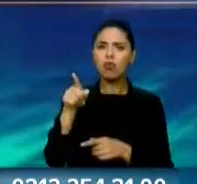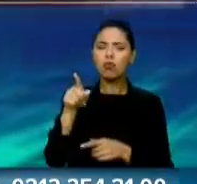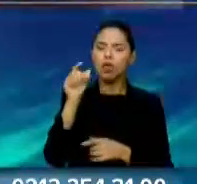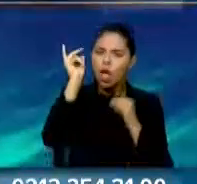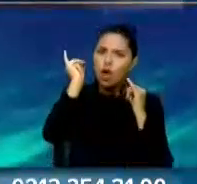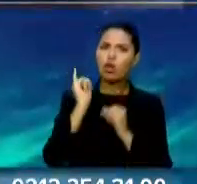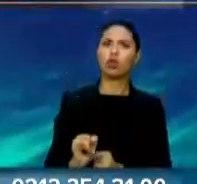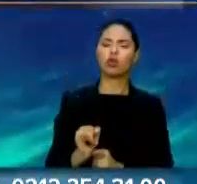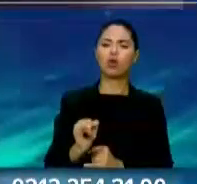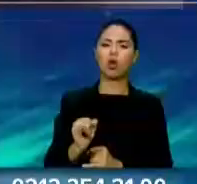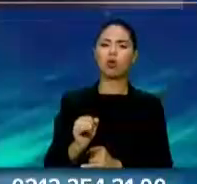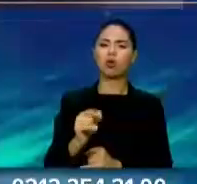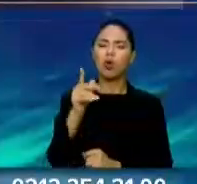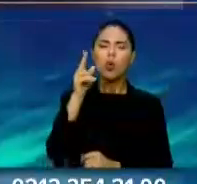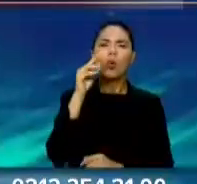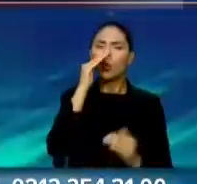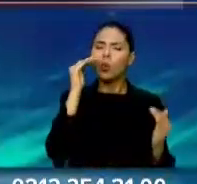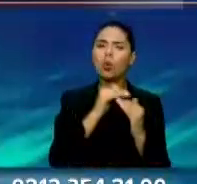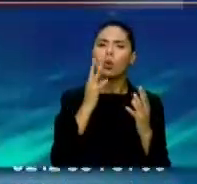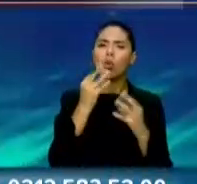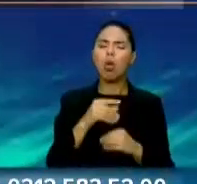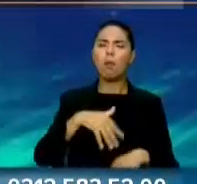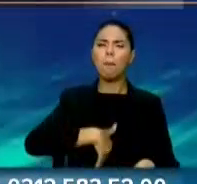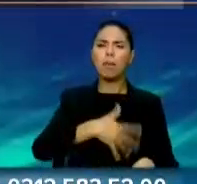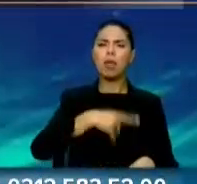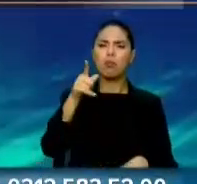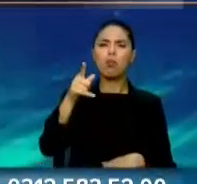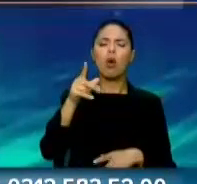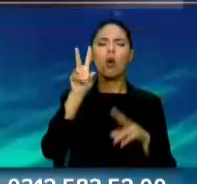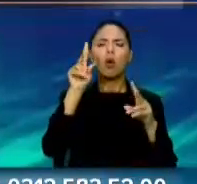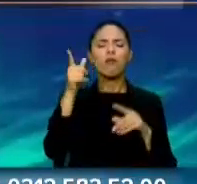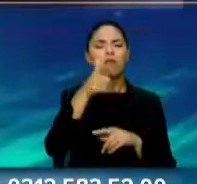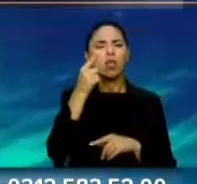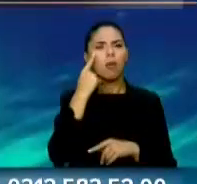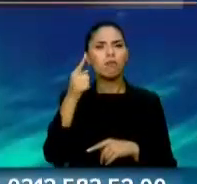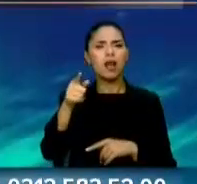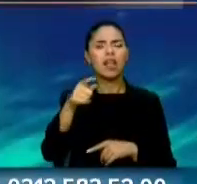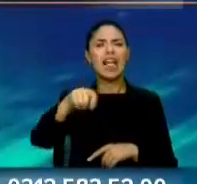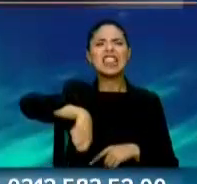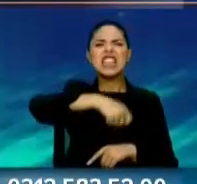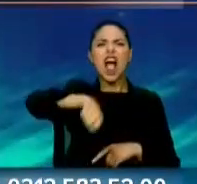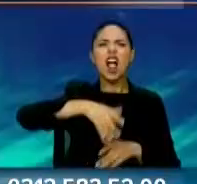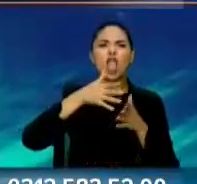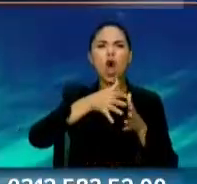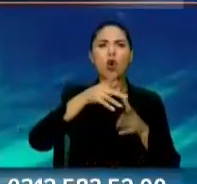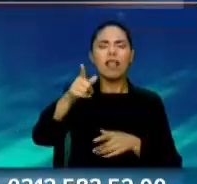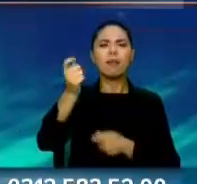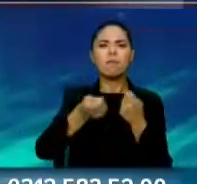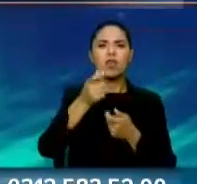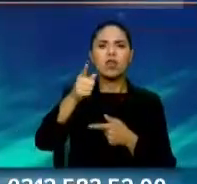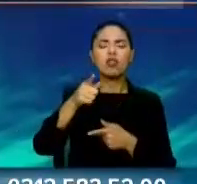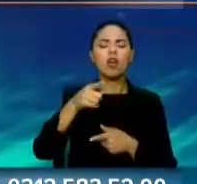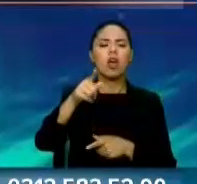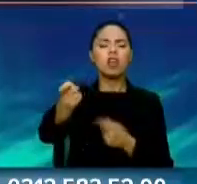hoş olmayan, çok yakışıksız hatta mide bulandıran bir görüntüyle tartışma konusu. Salça üretilen bir iş yerinde çalışıyordu o genç. Çıplak